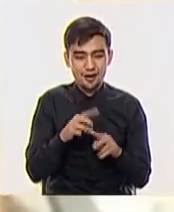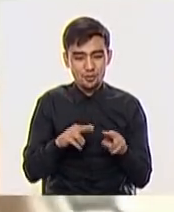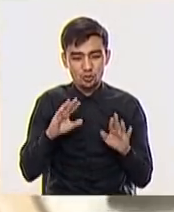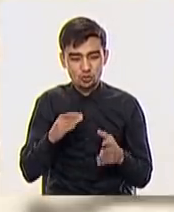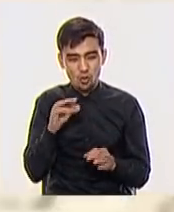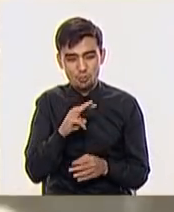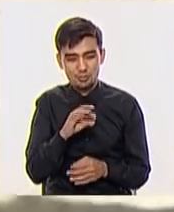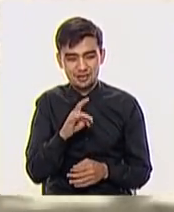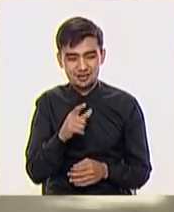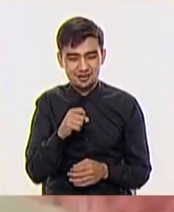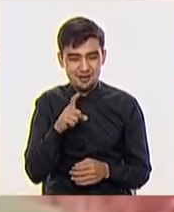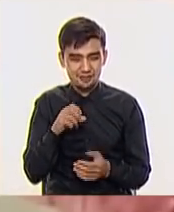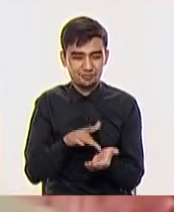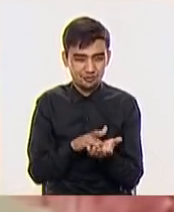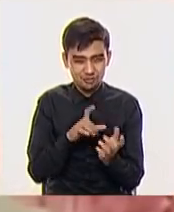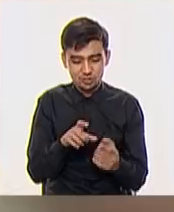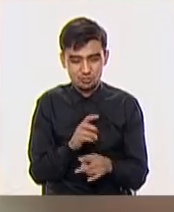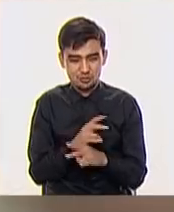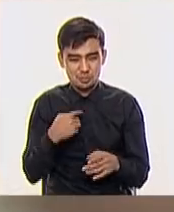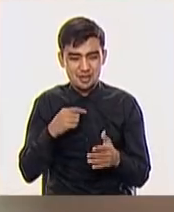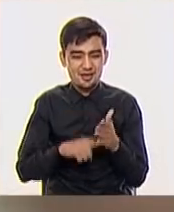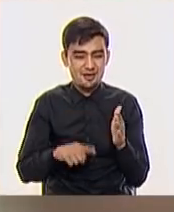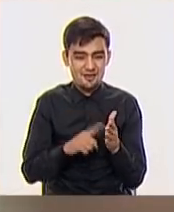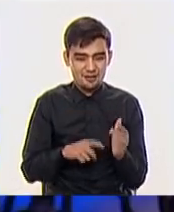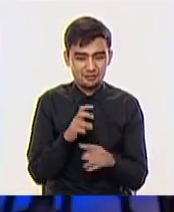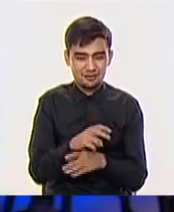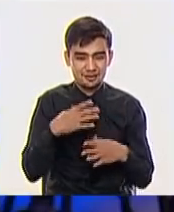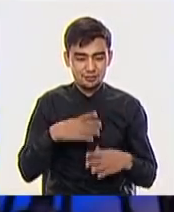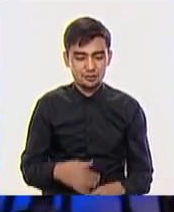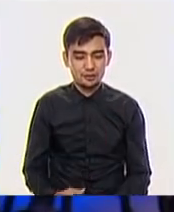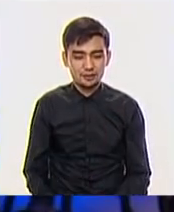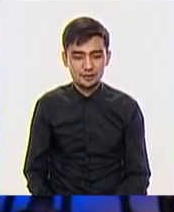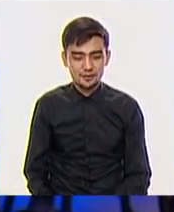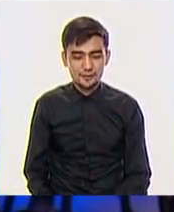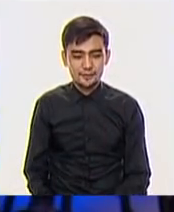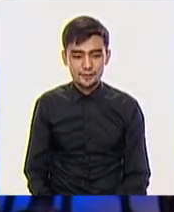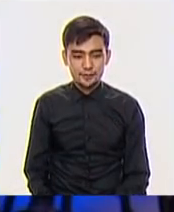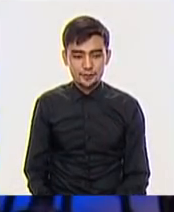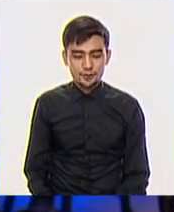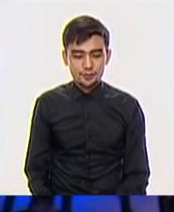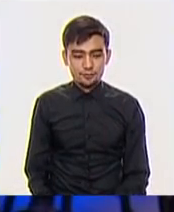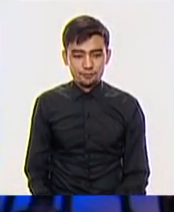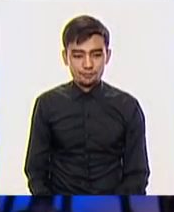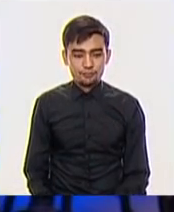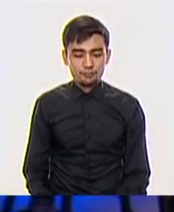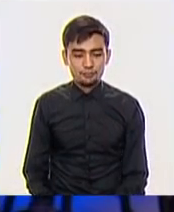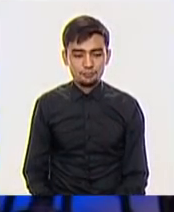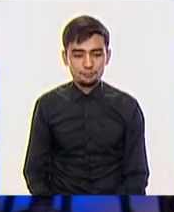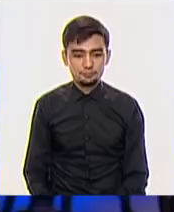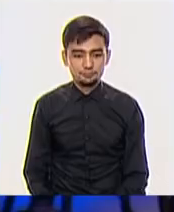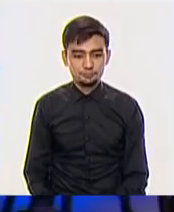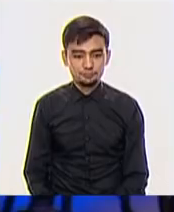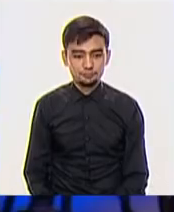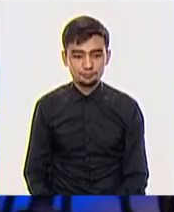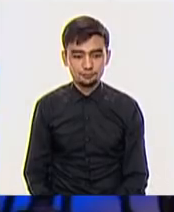Мырзахан көріпкел бақсы балгерлерге мүлдем сенбейтін болған. Қара жер сенен қорықпаймын,